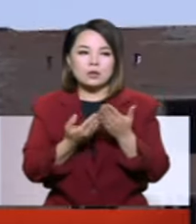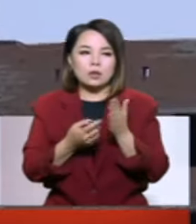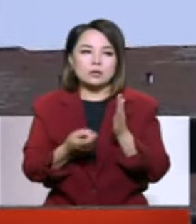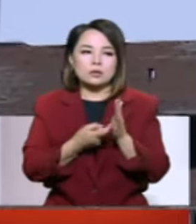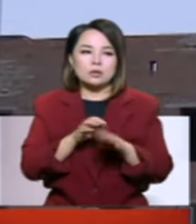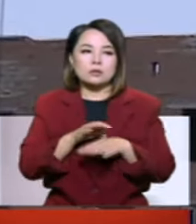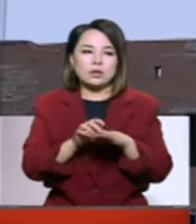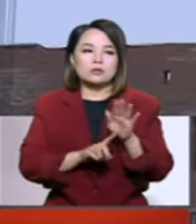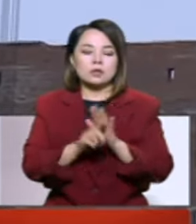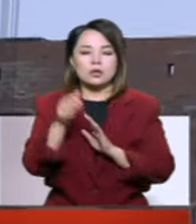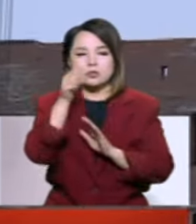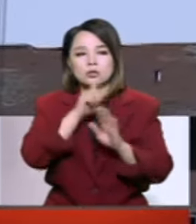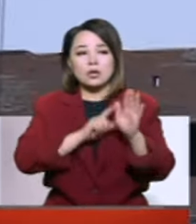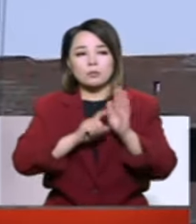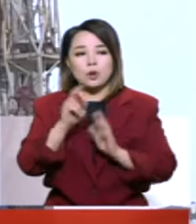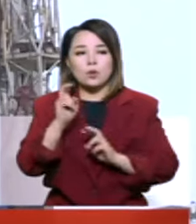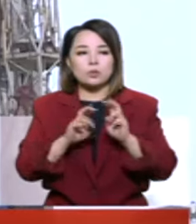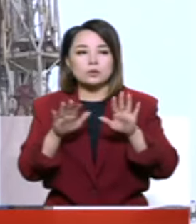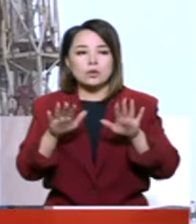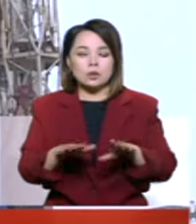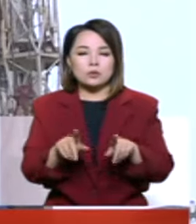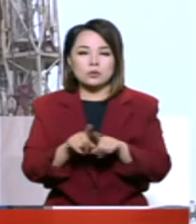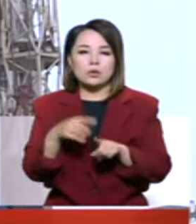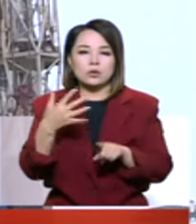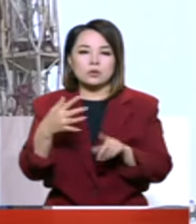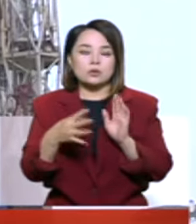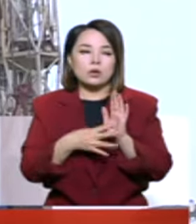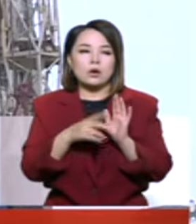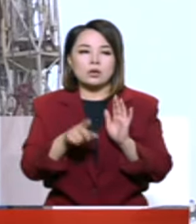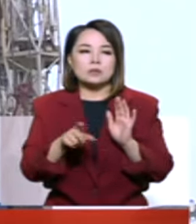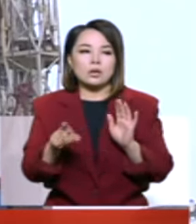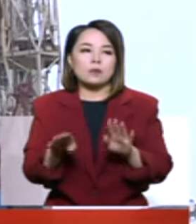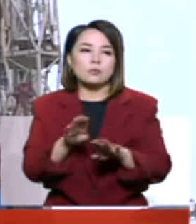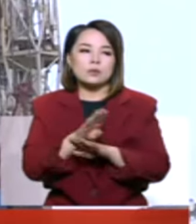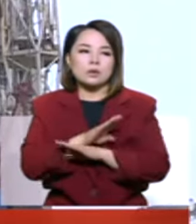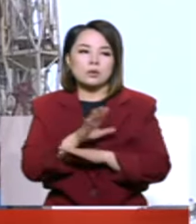Жыл басынан бері өндіріс орындарында 59 адам мерт болған.